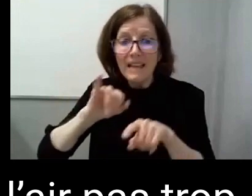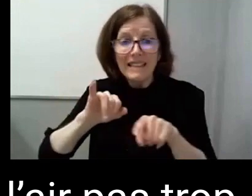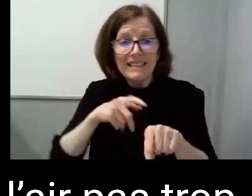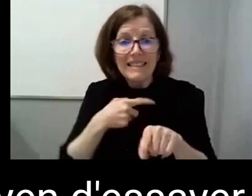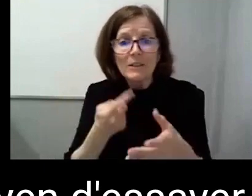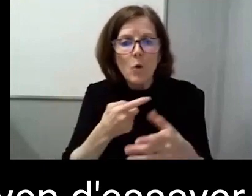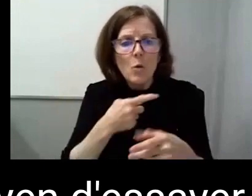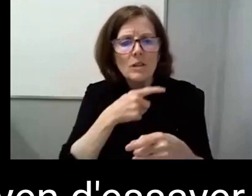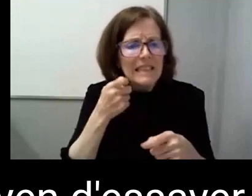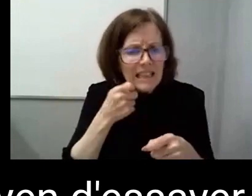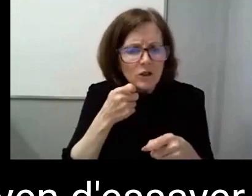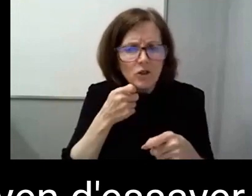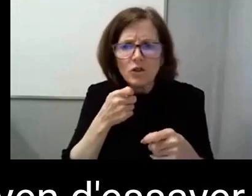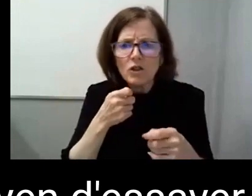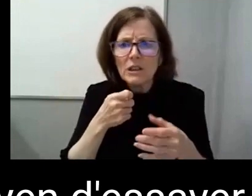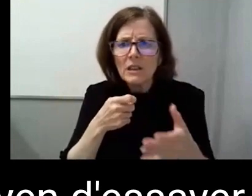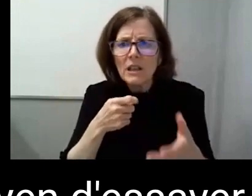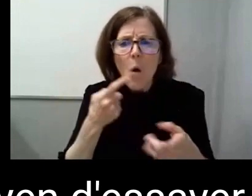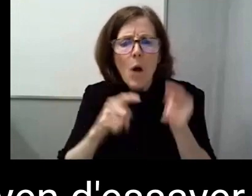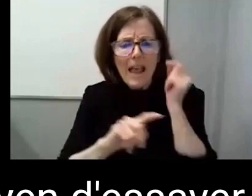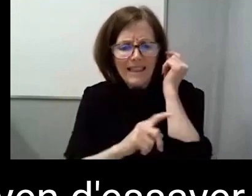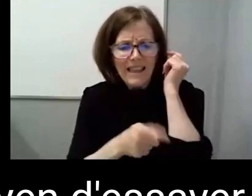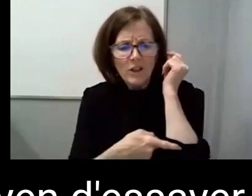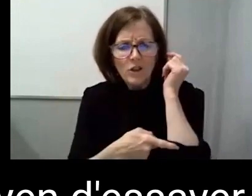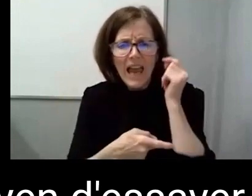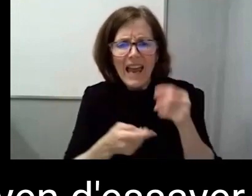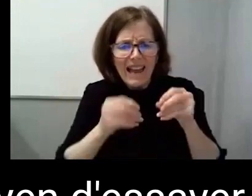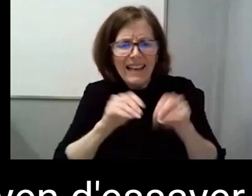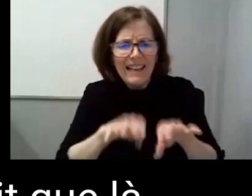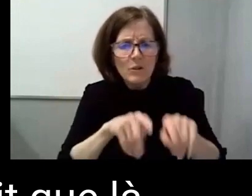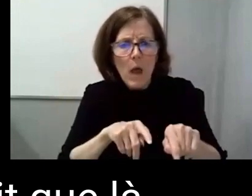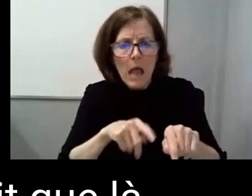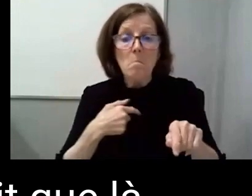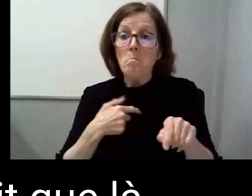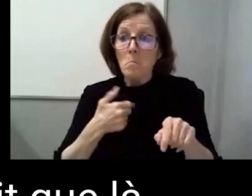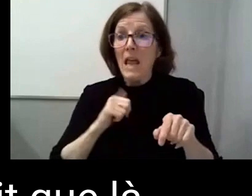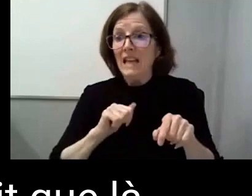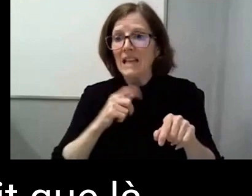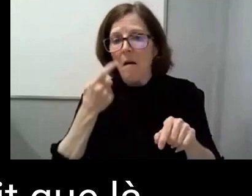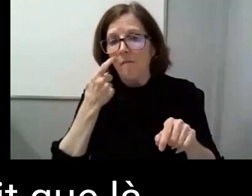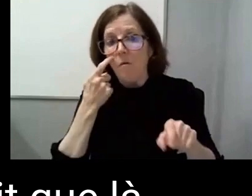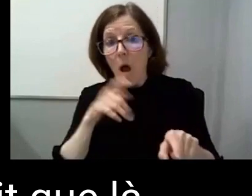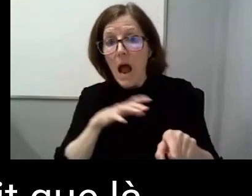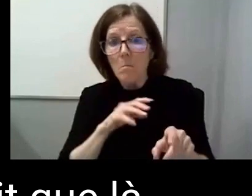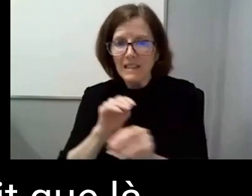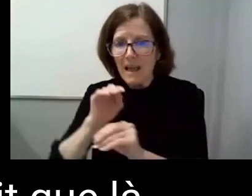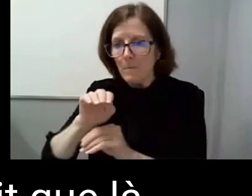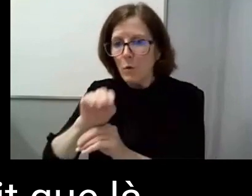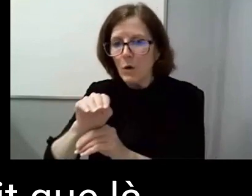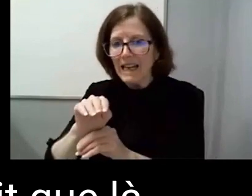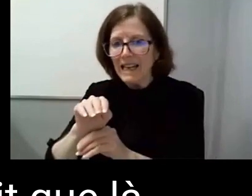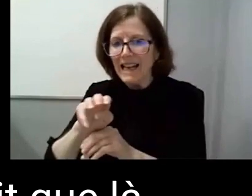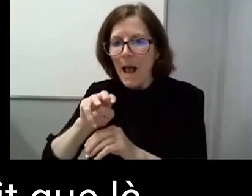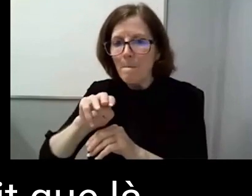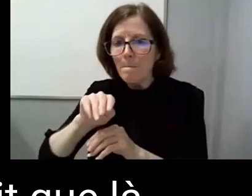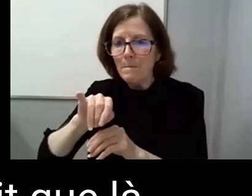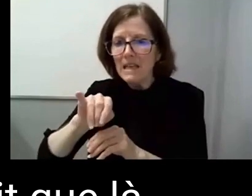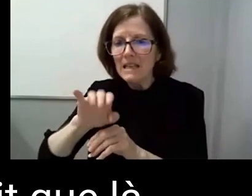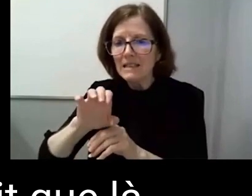l'air pas trop, c'est ça, qui est un déchet résiduel, il y a moyen d'essayer de voir s'il peut nourrir le mycélium.